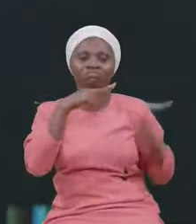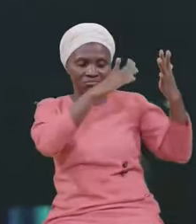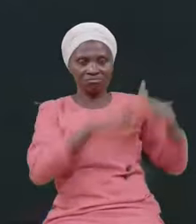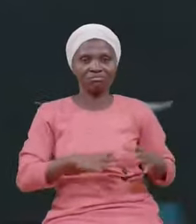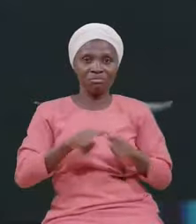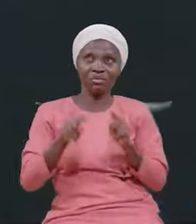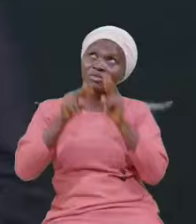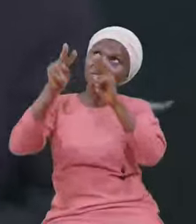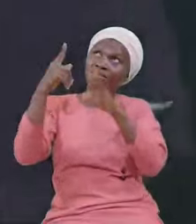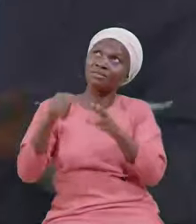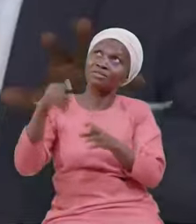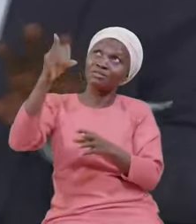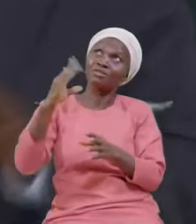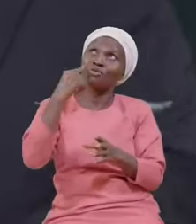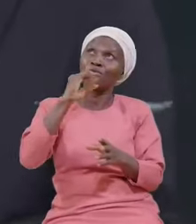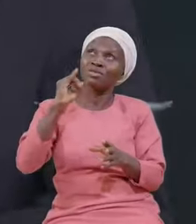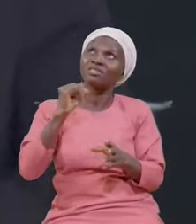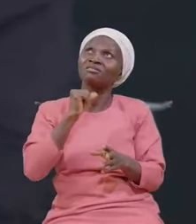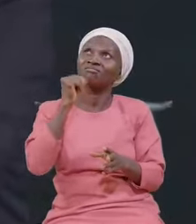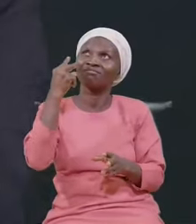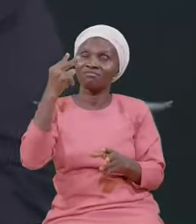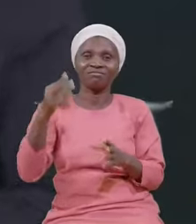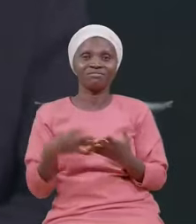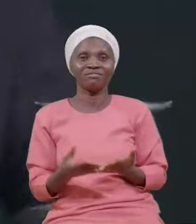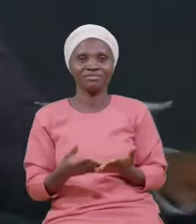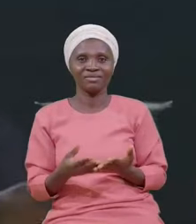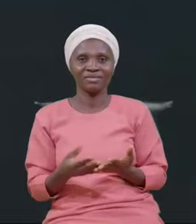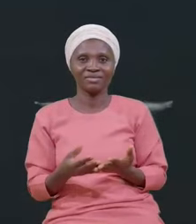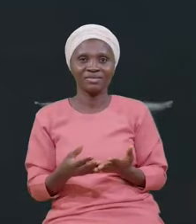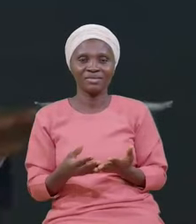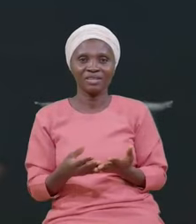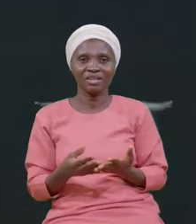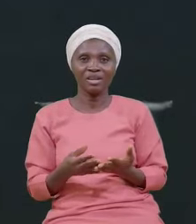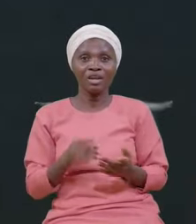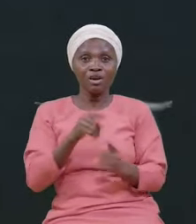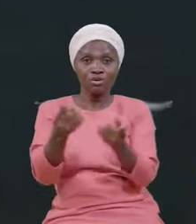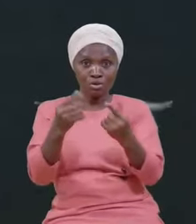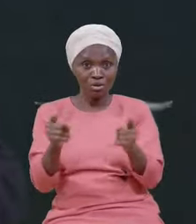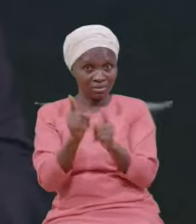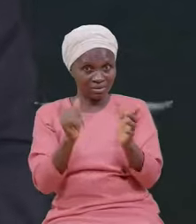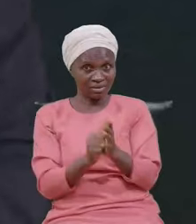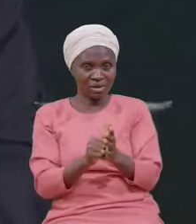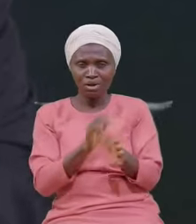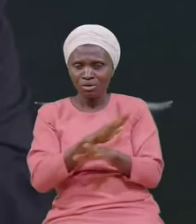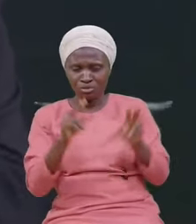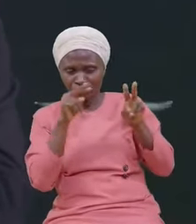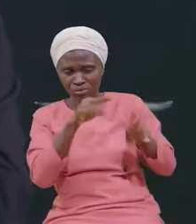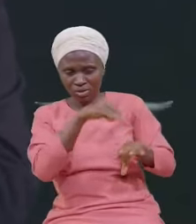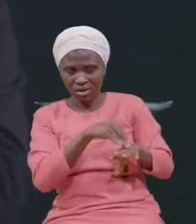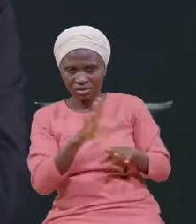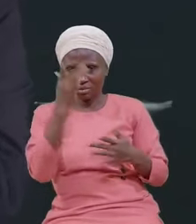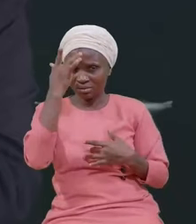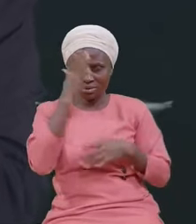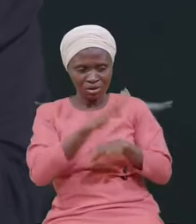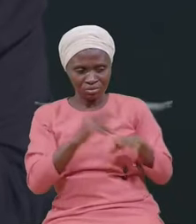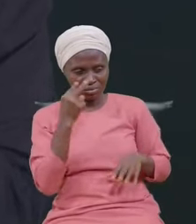tu viens et vis comme ça, tu ne vois pas ta maladie, tu ne vois pas tes problèmes, tu ne vois pas le diable, tu ne vois pas les